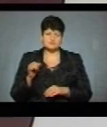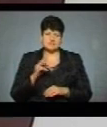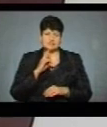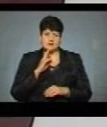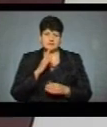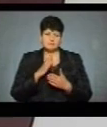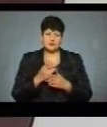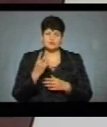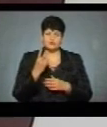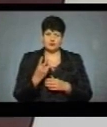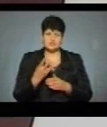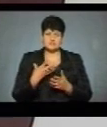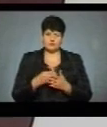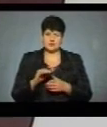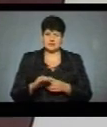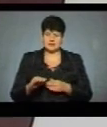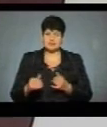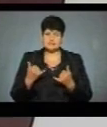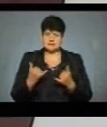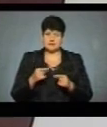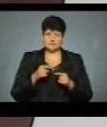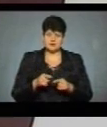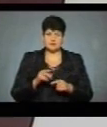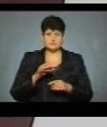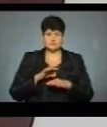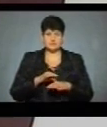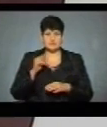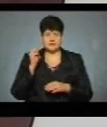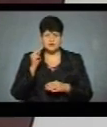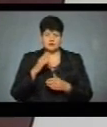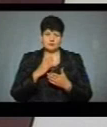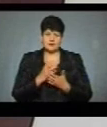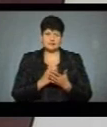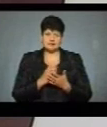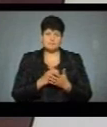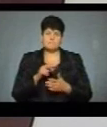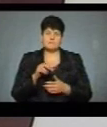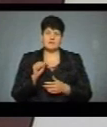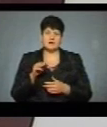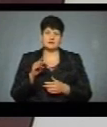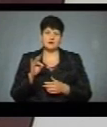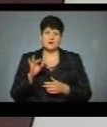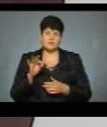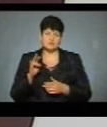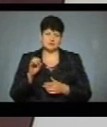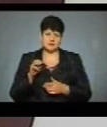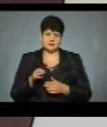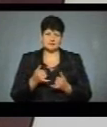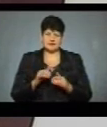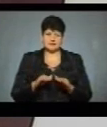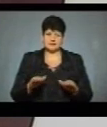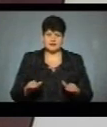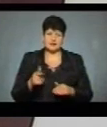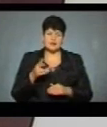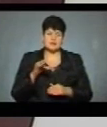Кременця мають двоє своїх дітей. Зараз вони проходять навчання, бо є кандидатами у патронатні вихователі для дітей. Володимир